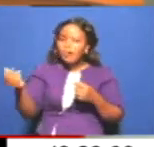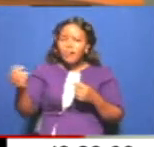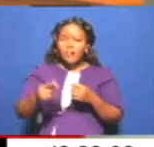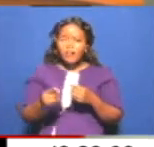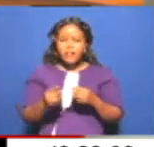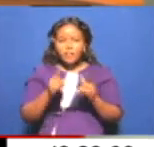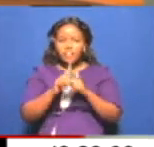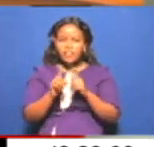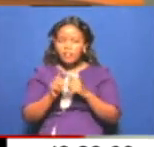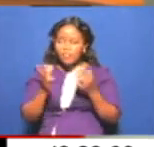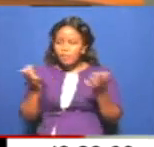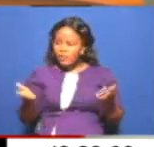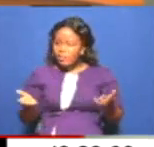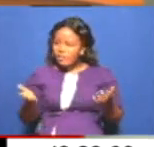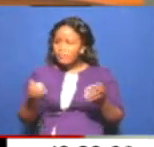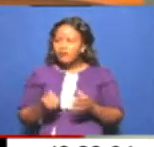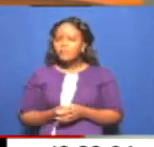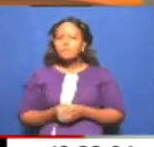mwaka 2022.